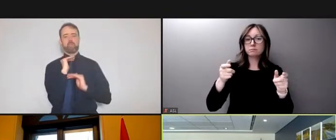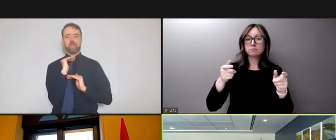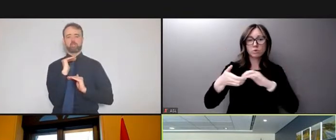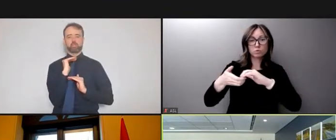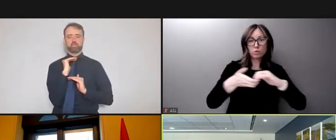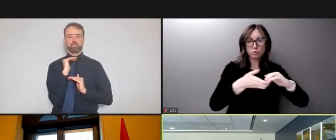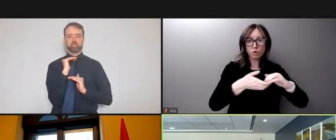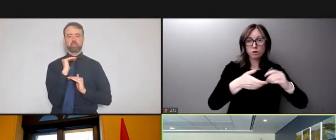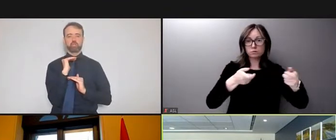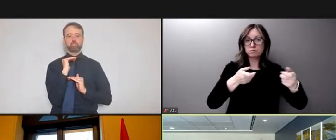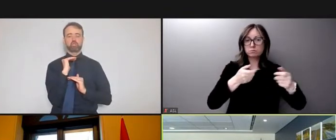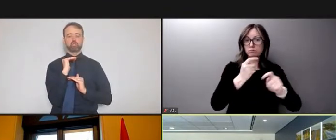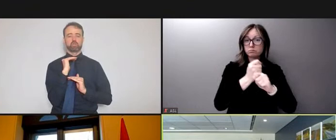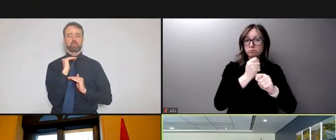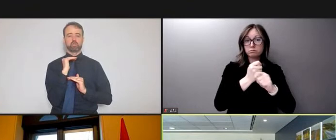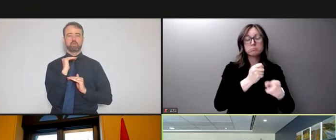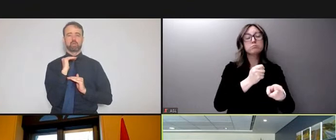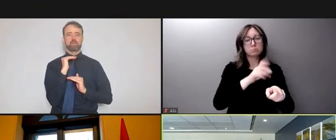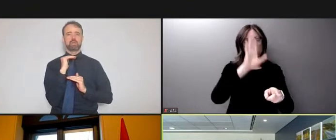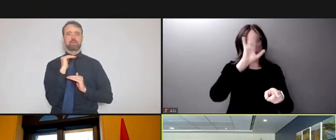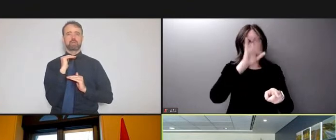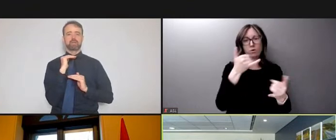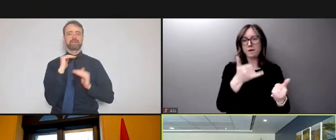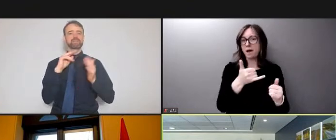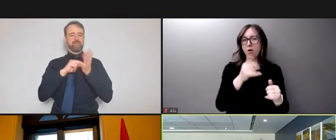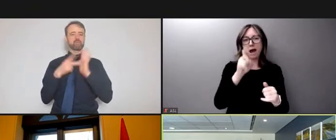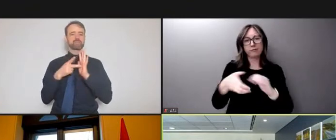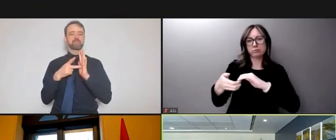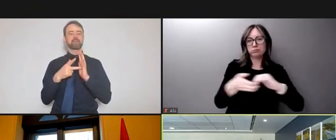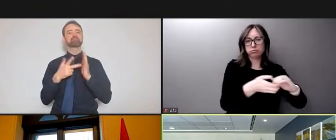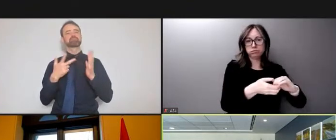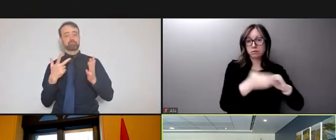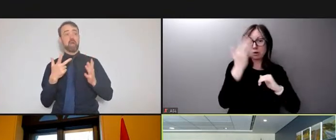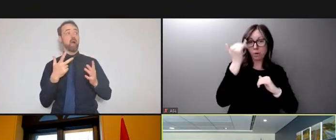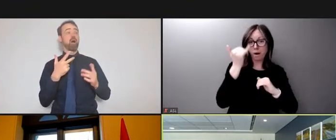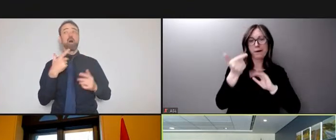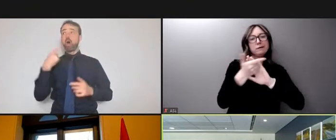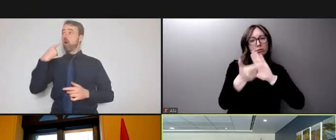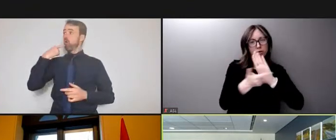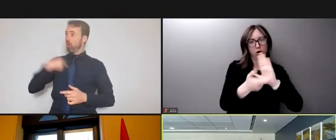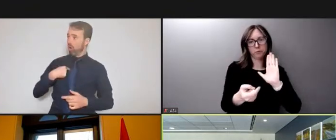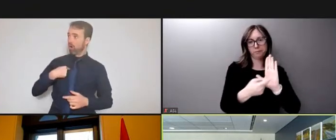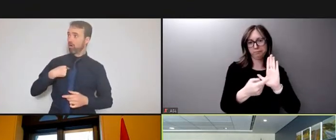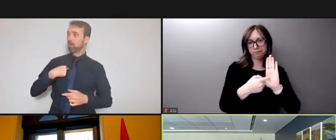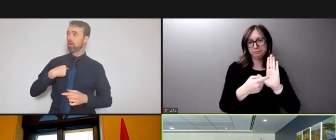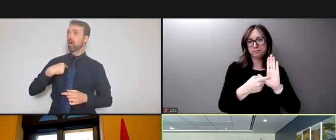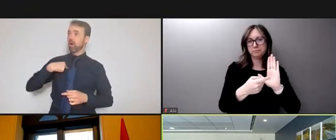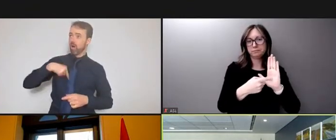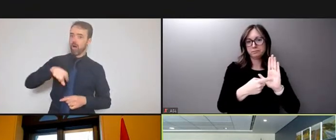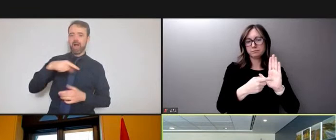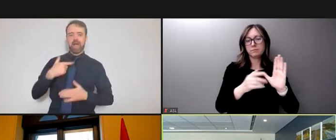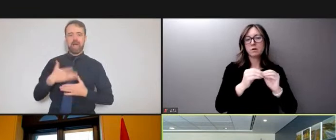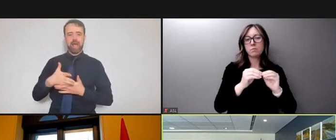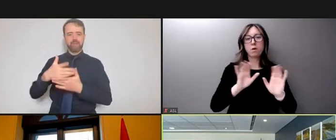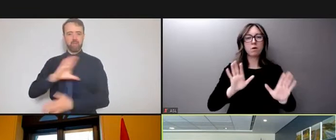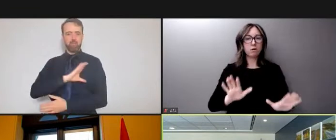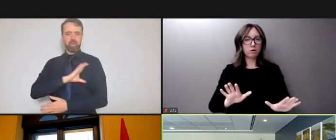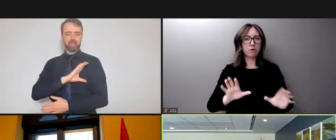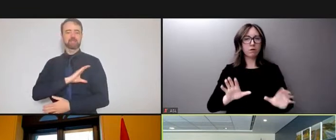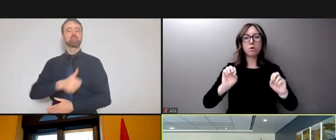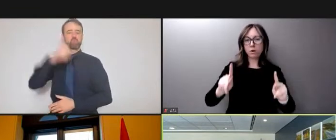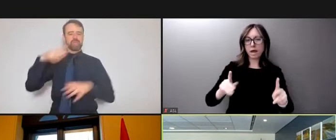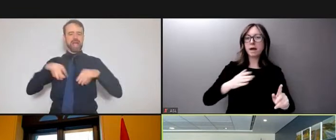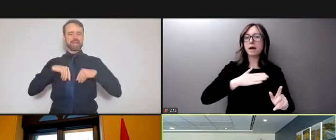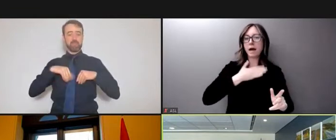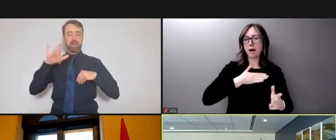plus acceptants au fait qu'ils allaient aider la police parce qu'avant, ils avaient